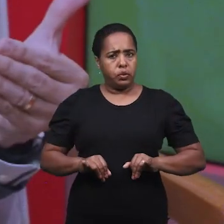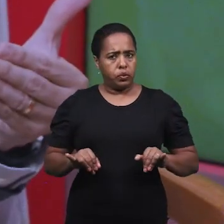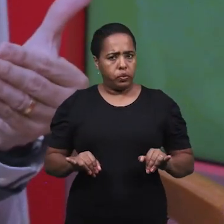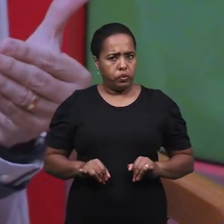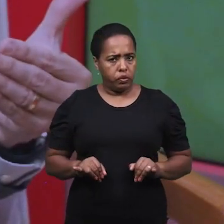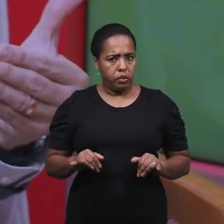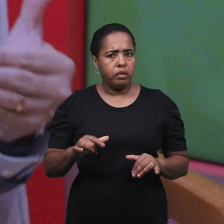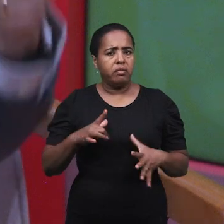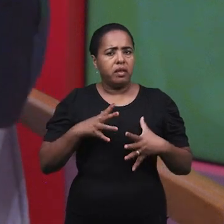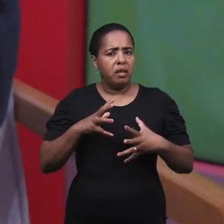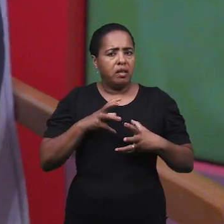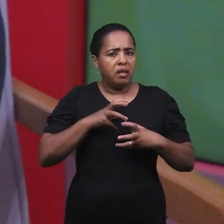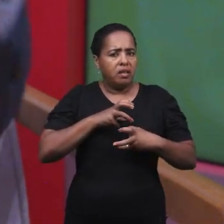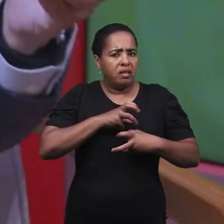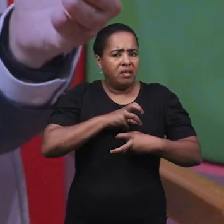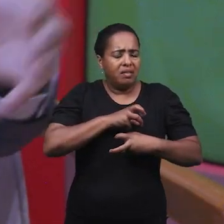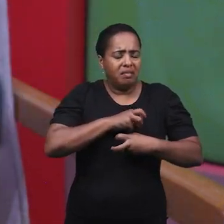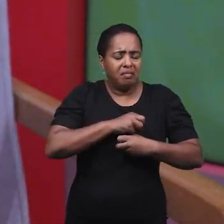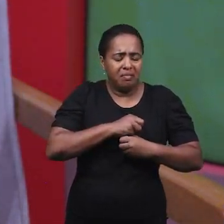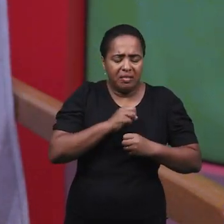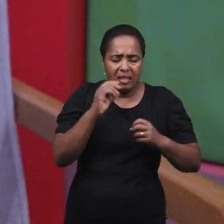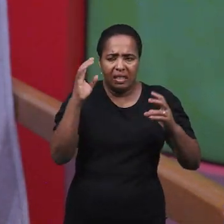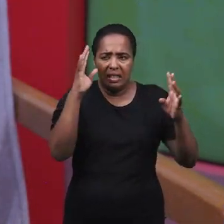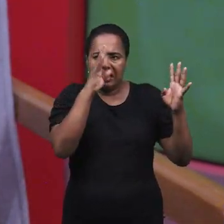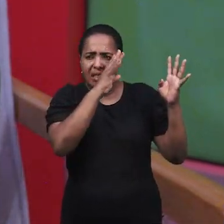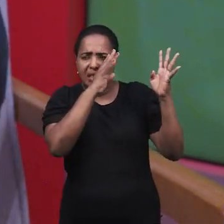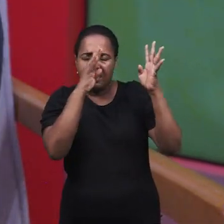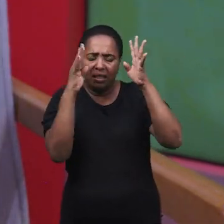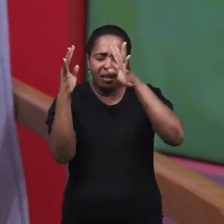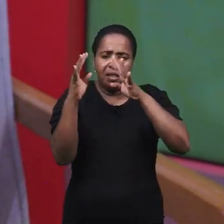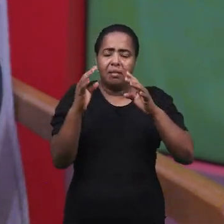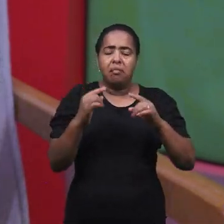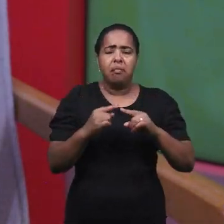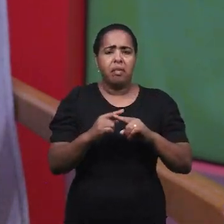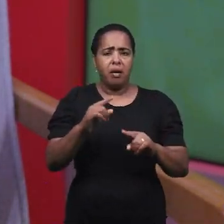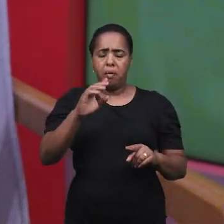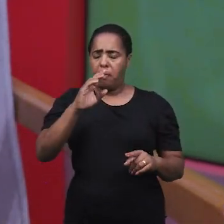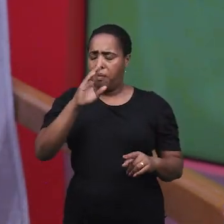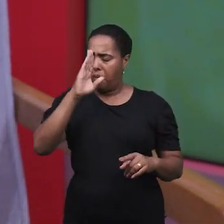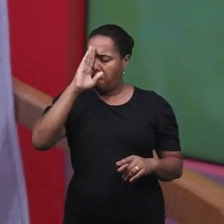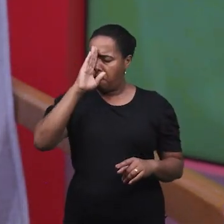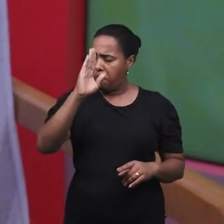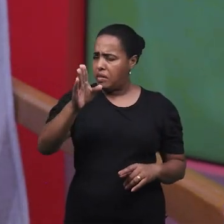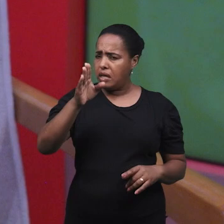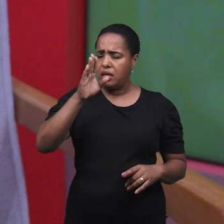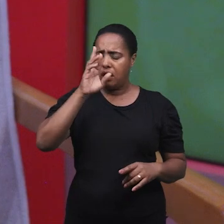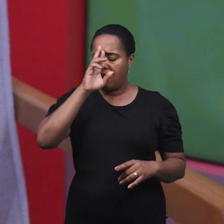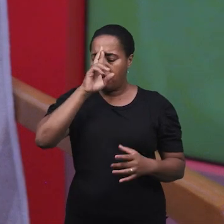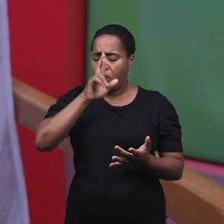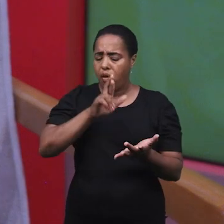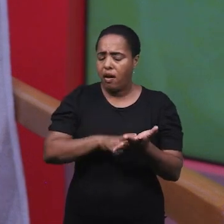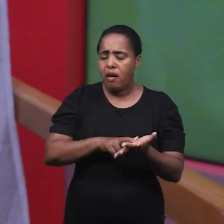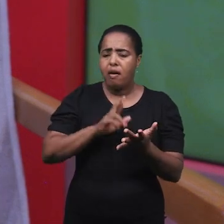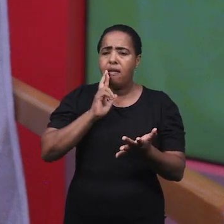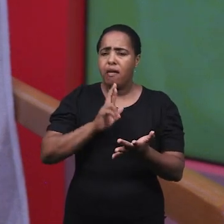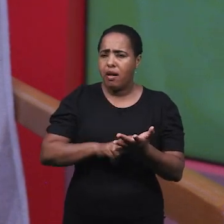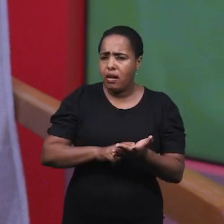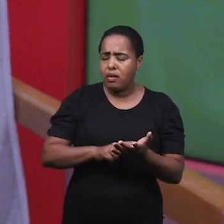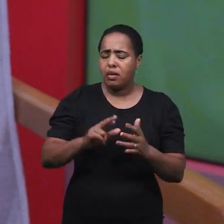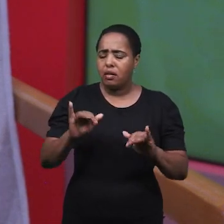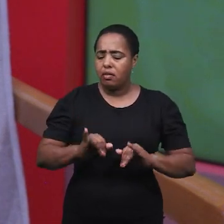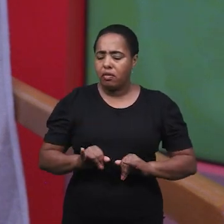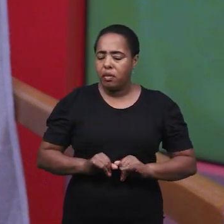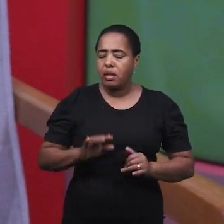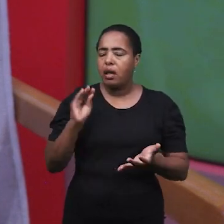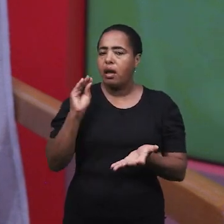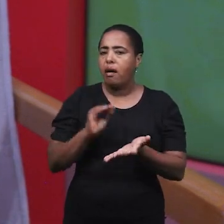avec l'amertume dans le cœur, sans direction. Et la cause de cette souffrance, c'est l'absence d'une expérience avec Jésus qui est